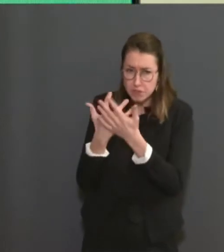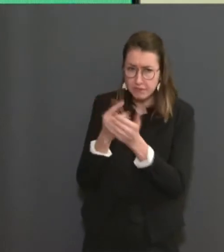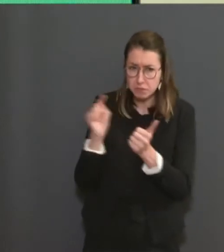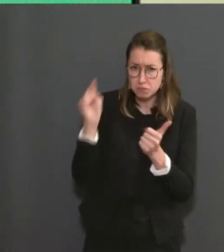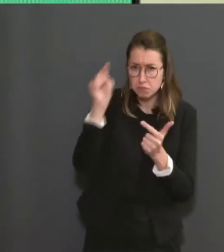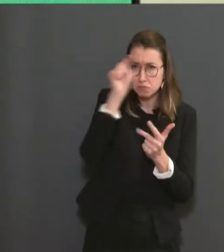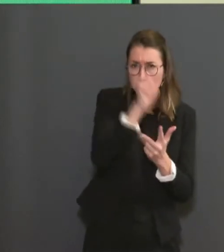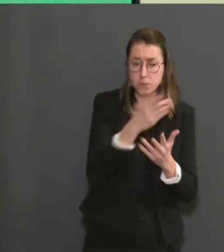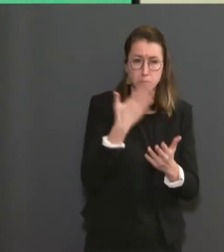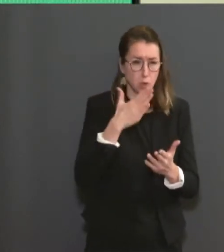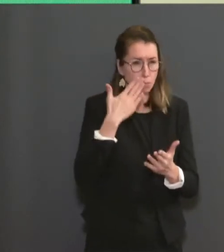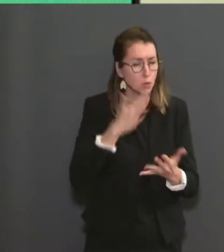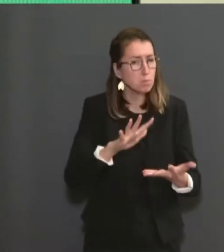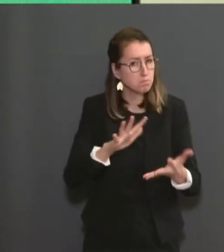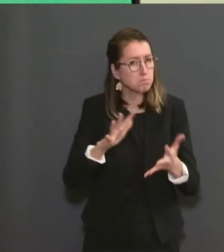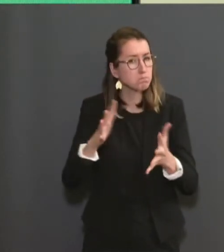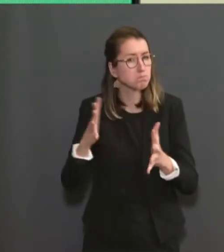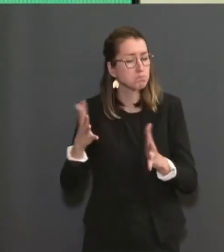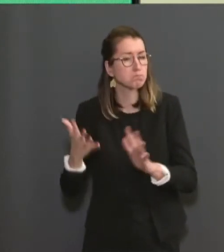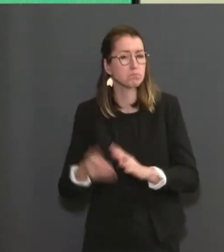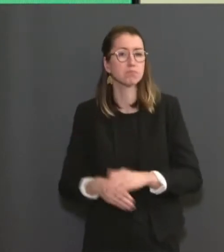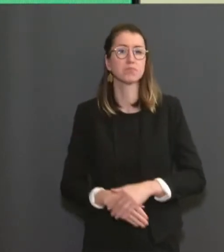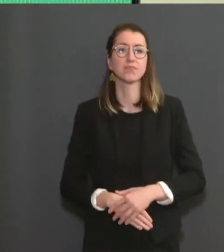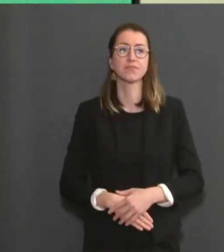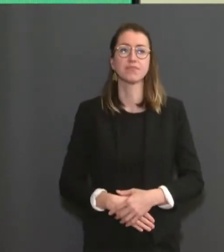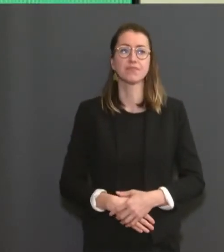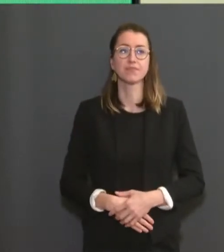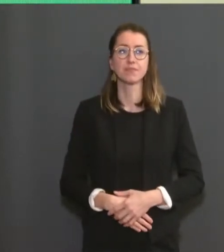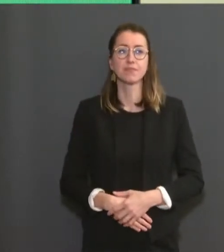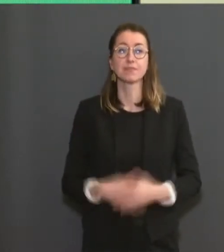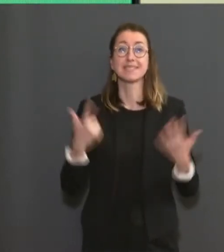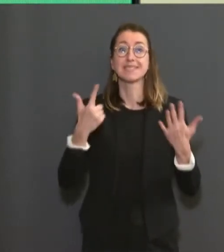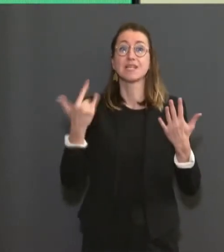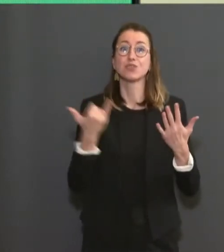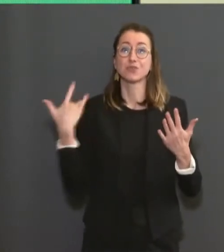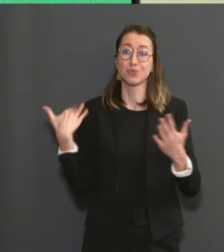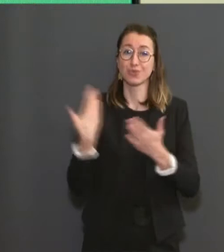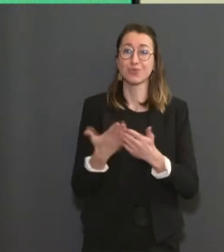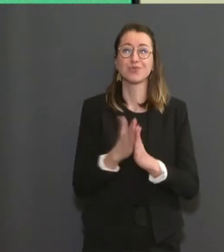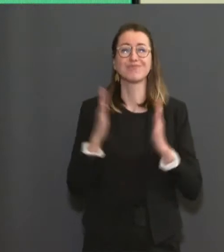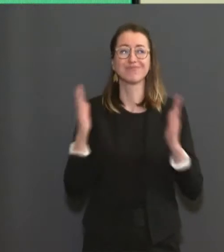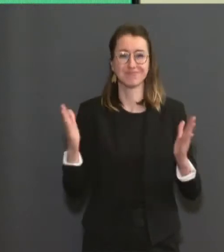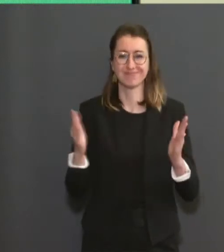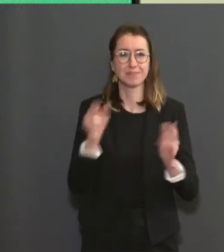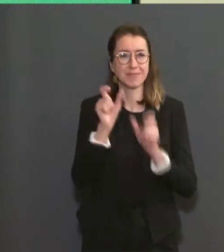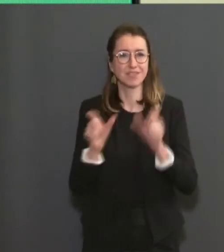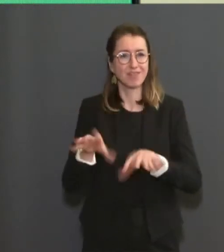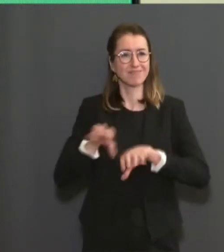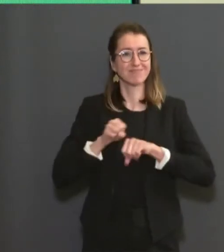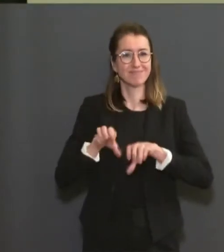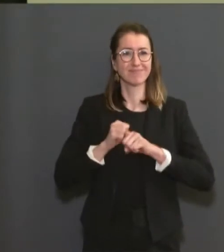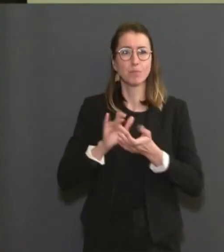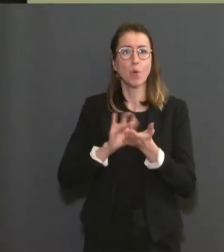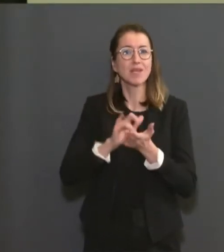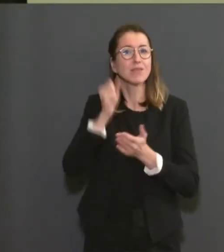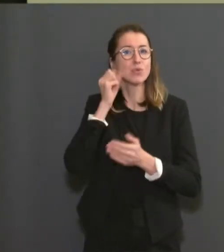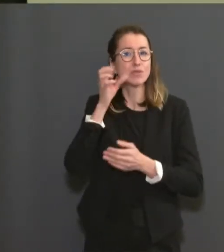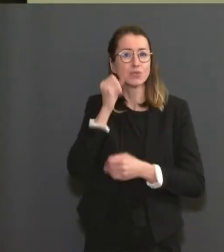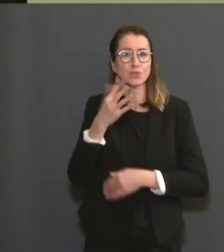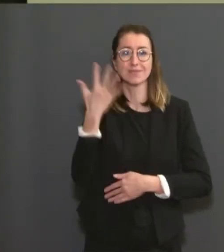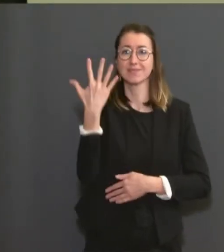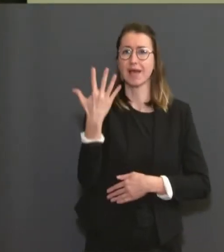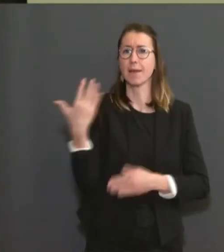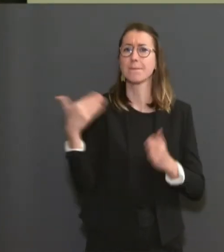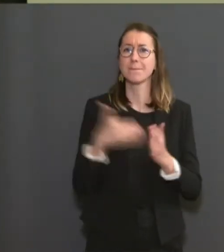Au niveau des nouveaux cas, sur les 7 derniers jours, nous avons eu une moyenne de 5057 nouveaux cas,